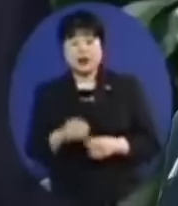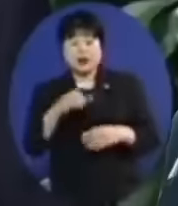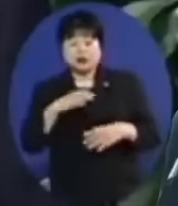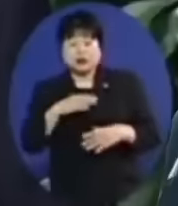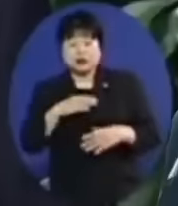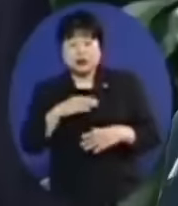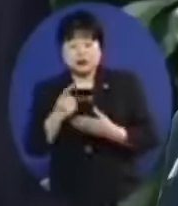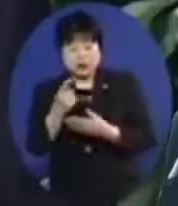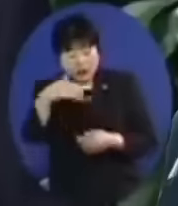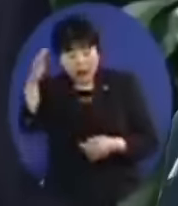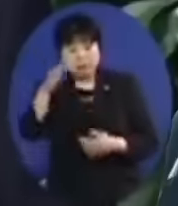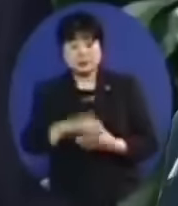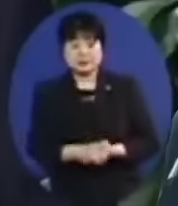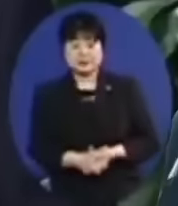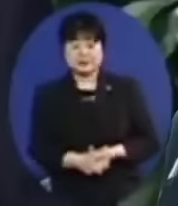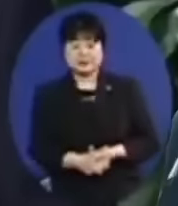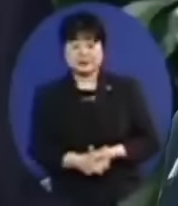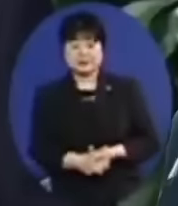돌아가라.